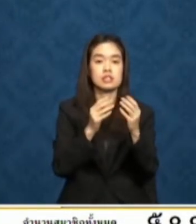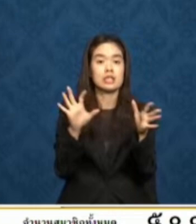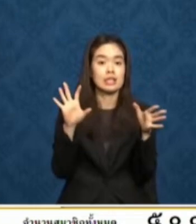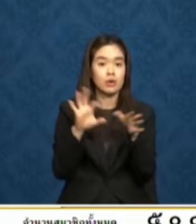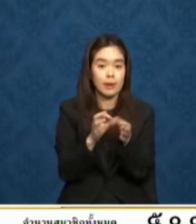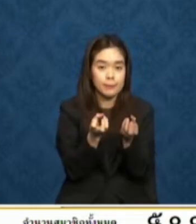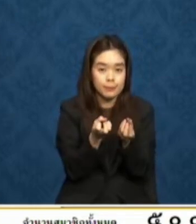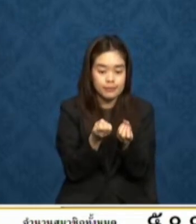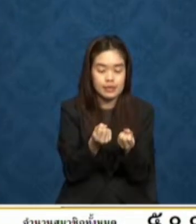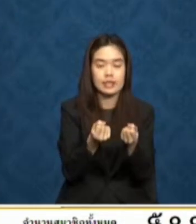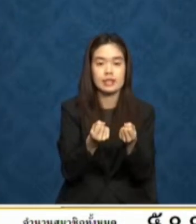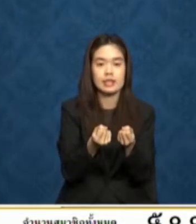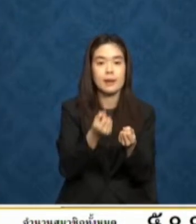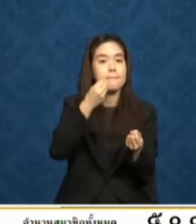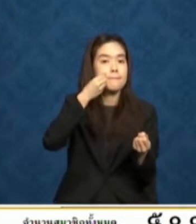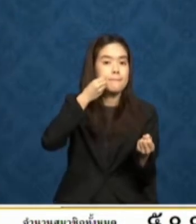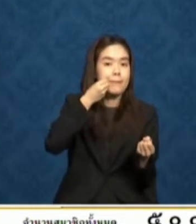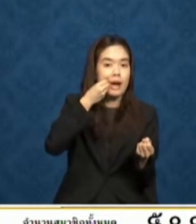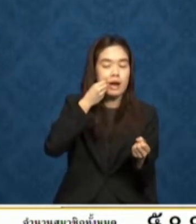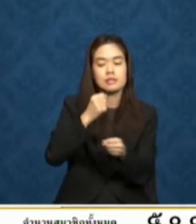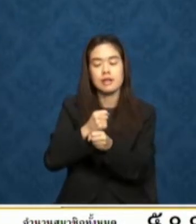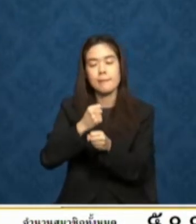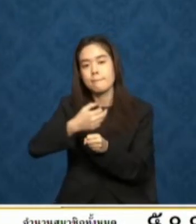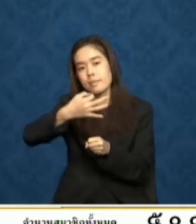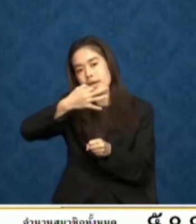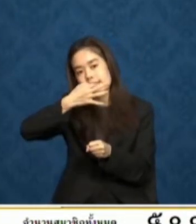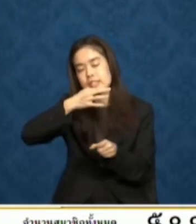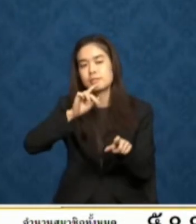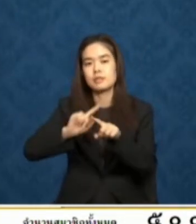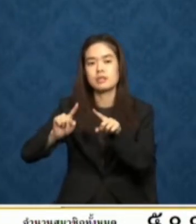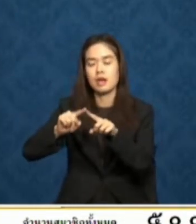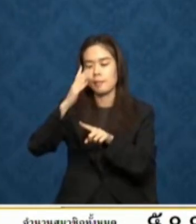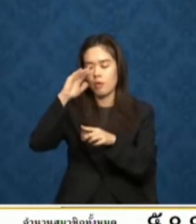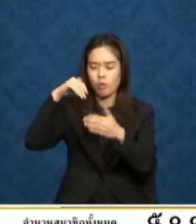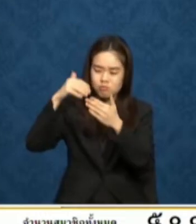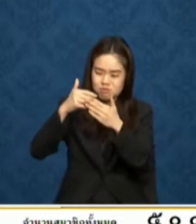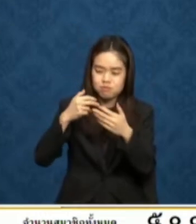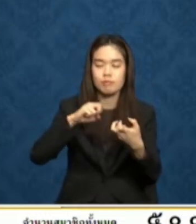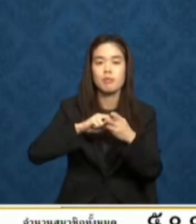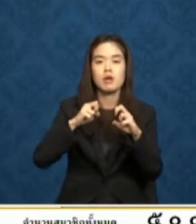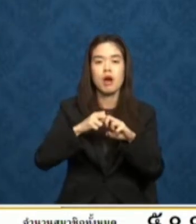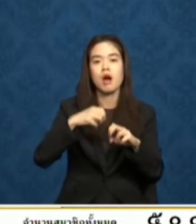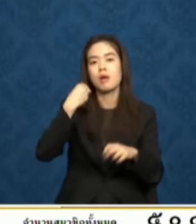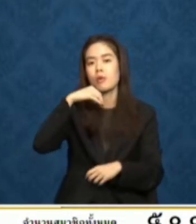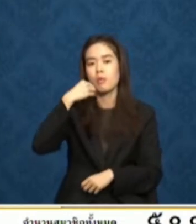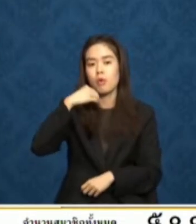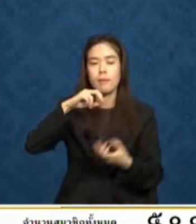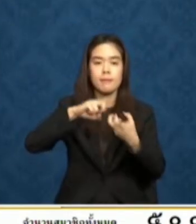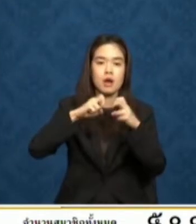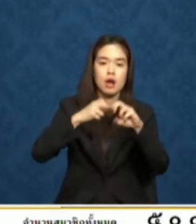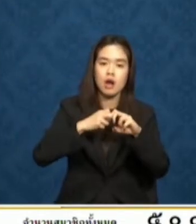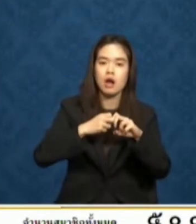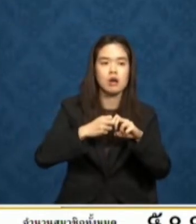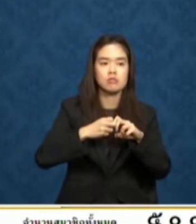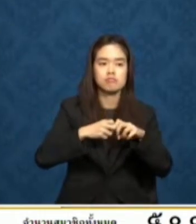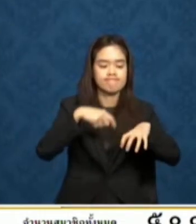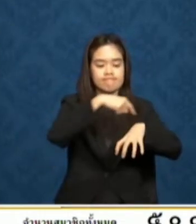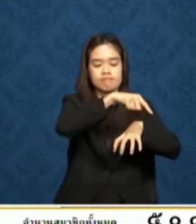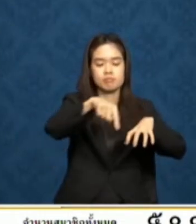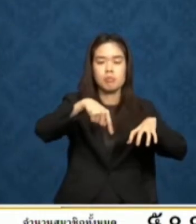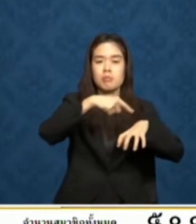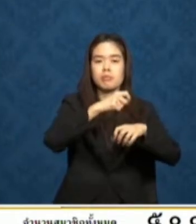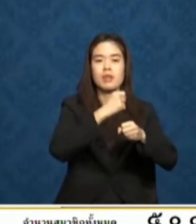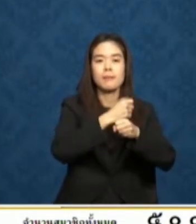ี่ดินที่ทำกินทอยู่อ่ใสซึเปปัหาที่สั่งสมมาอยางยาวนานไม่วาจะเปนปัญหาการไร้ทดนทำกิน